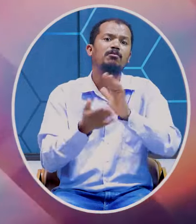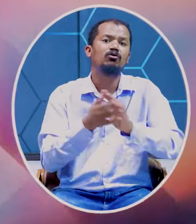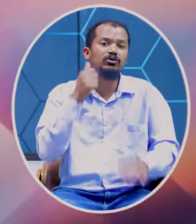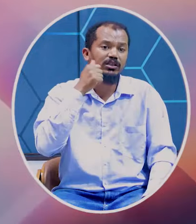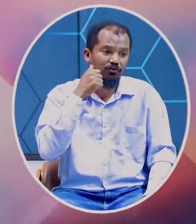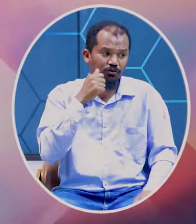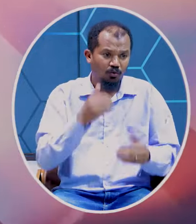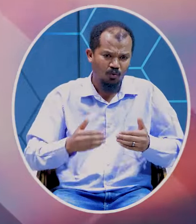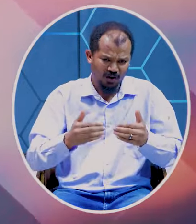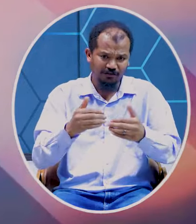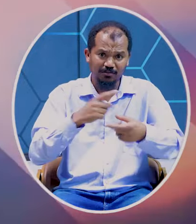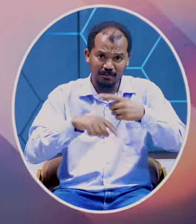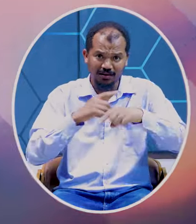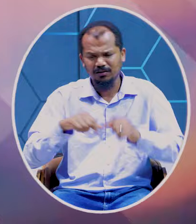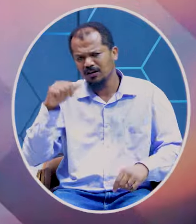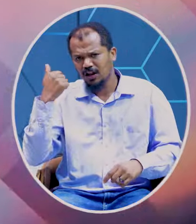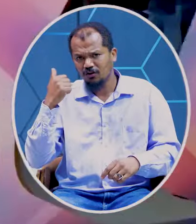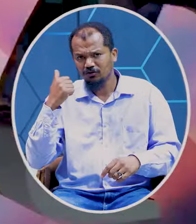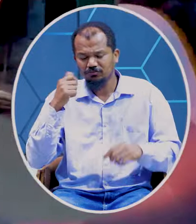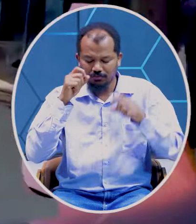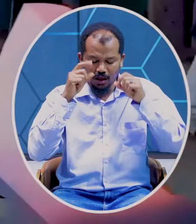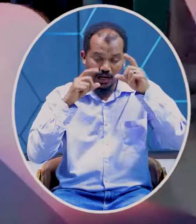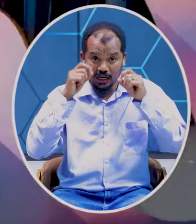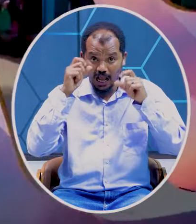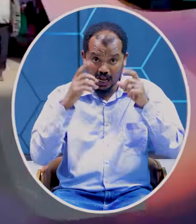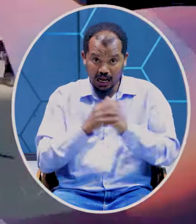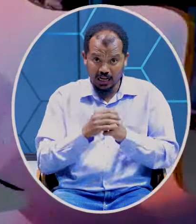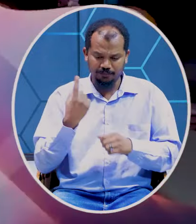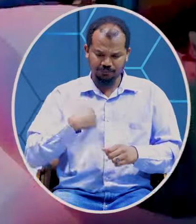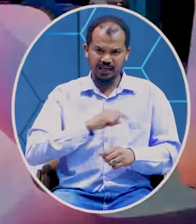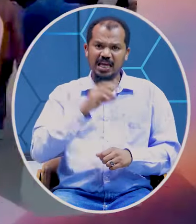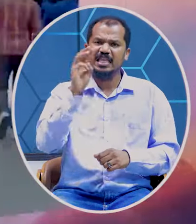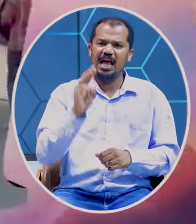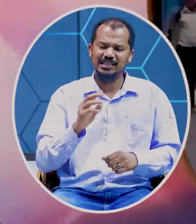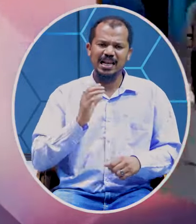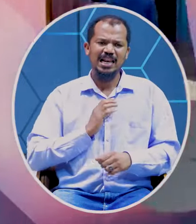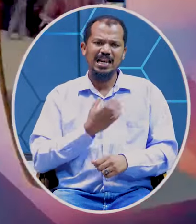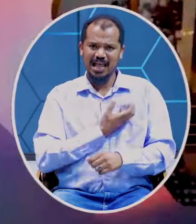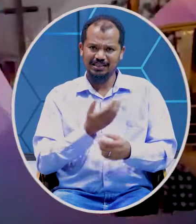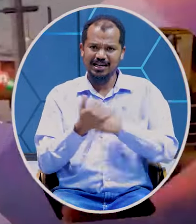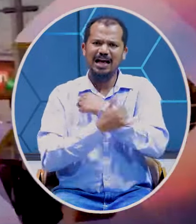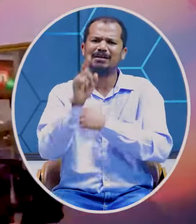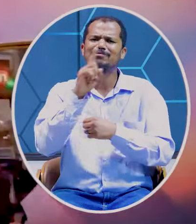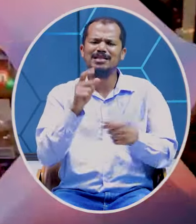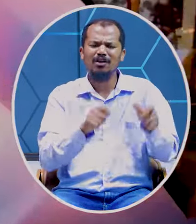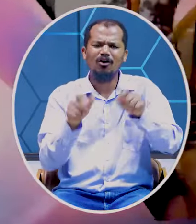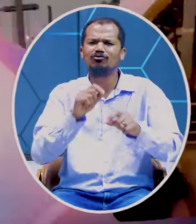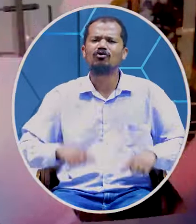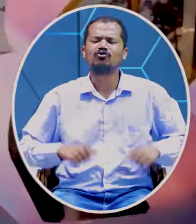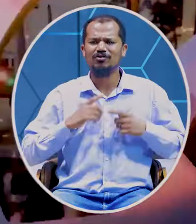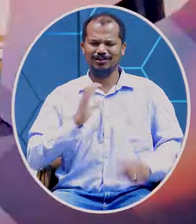አርአያ የሚሆኑ ሴቶችን ወደፊት በማምጣት ሌሎችንም ያነቃቃል። እኛስ ለሀገራችን